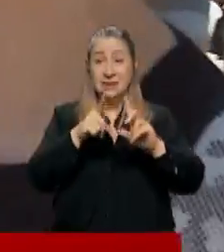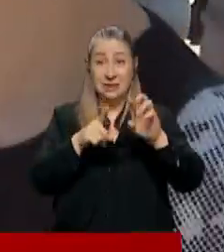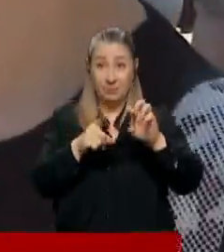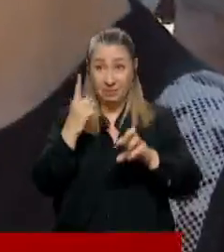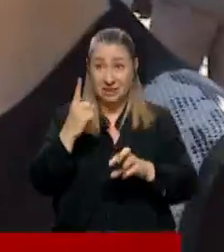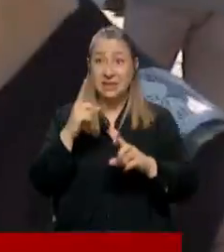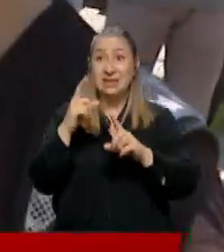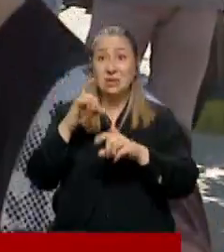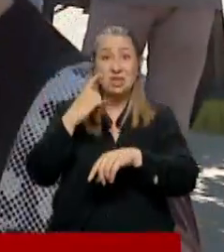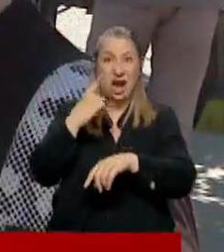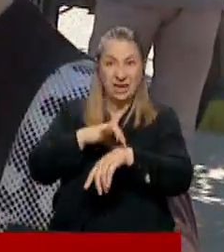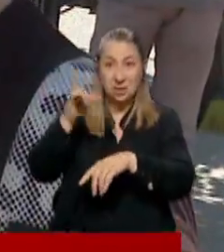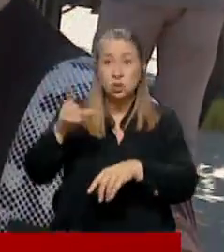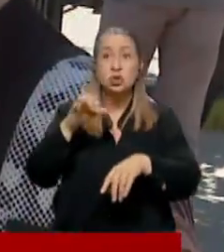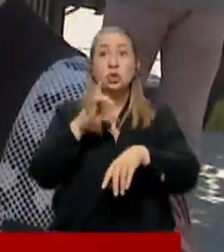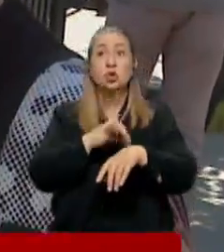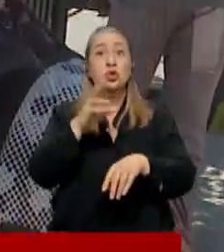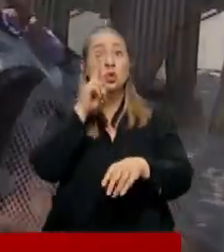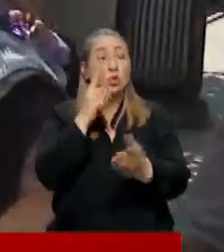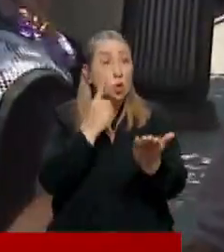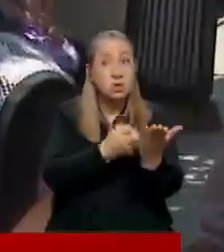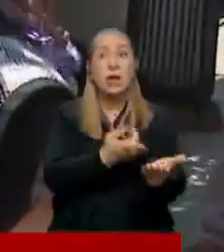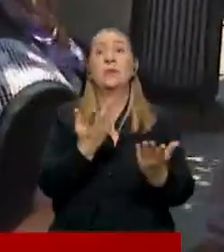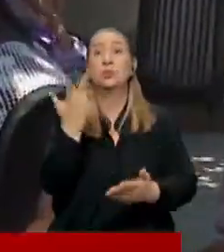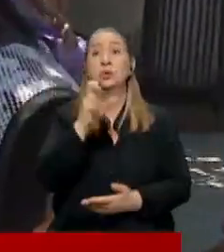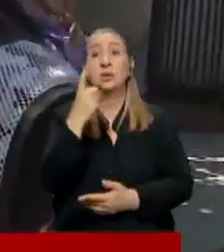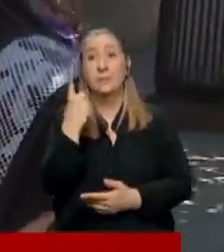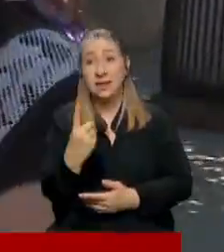diyabetli. Şu anda doktoruna sonuç da gösteremedim.